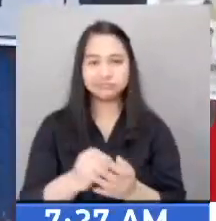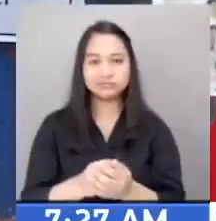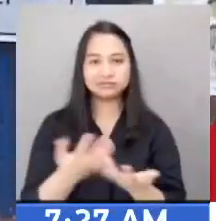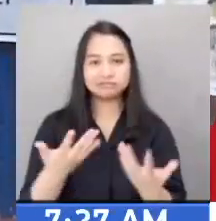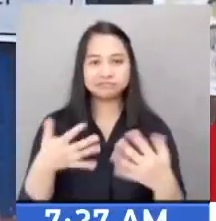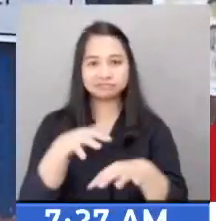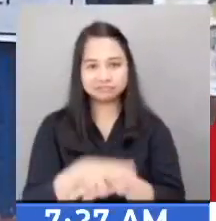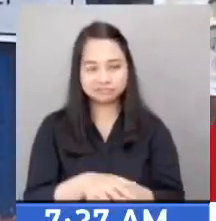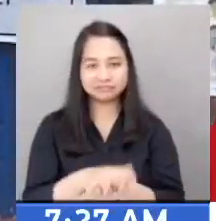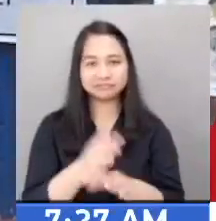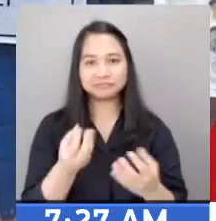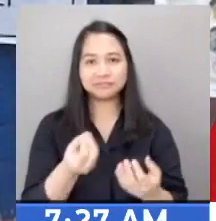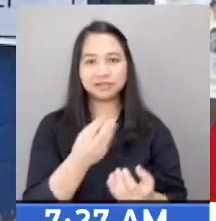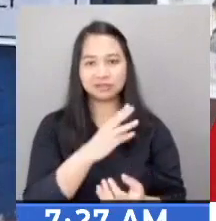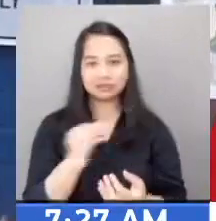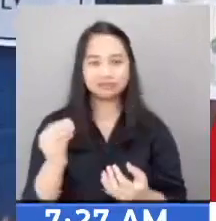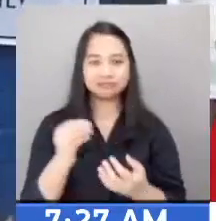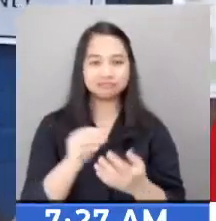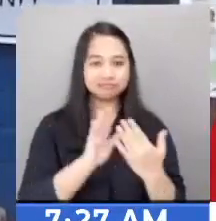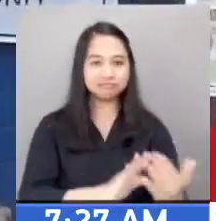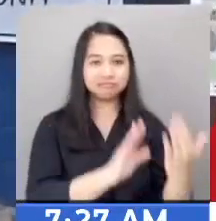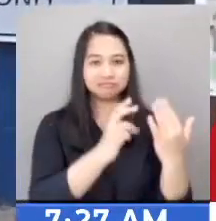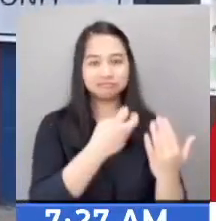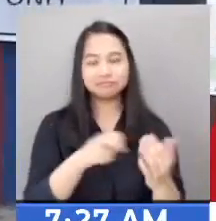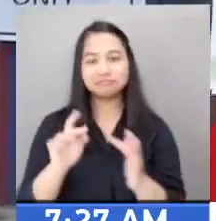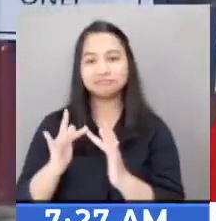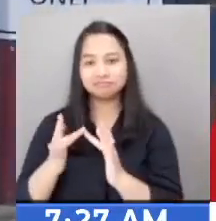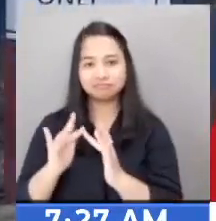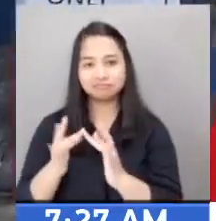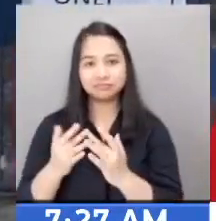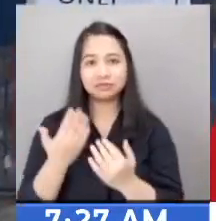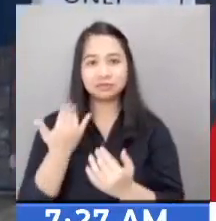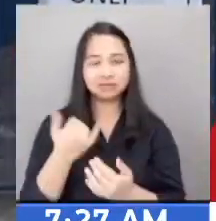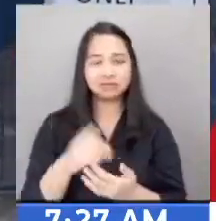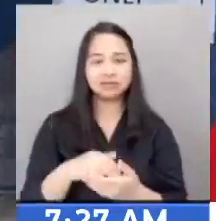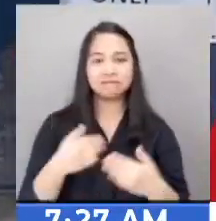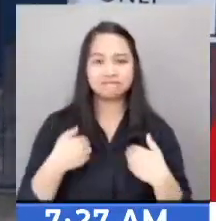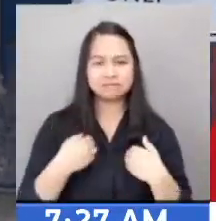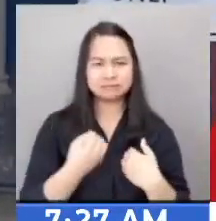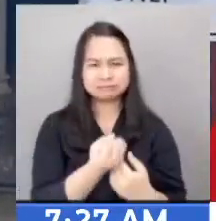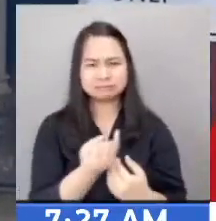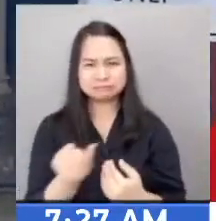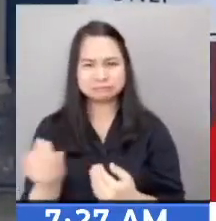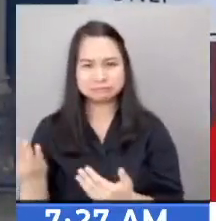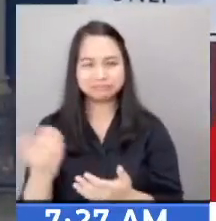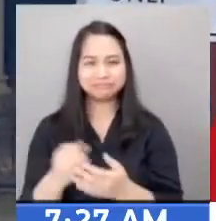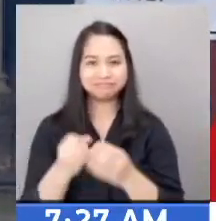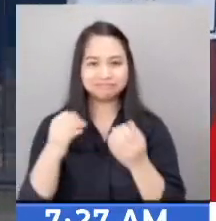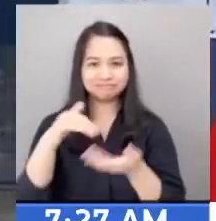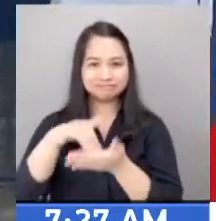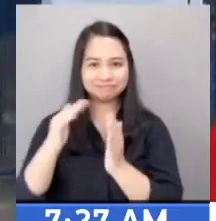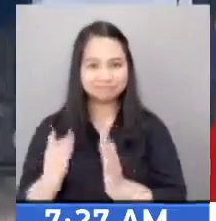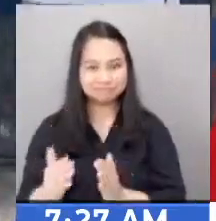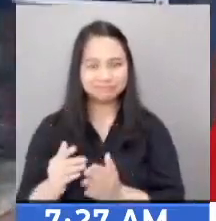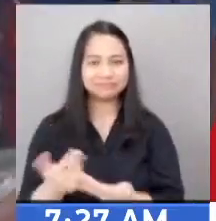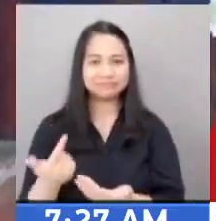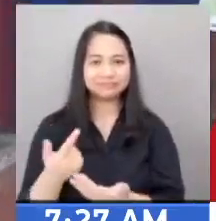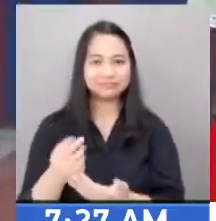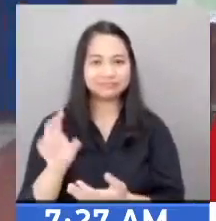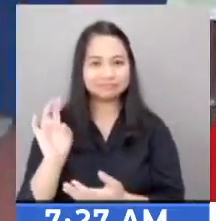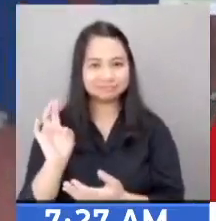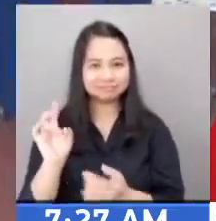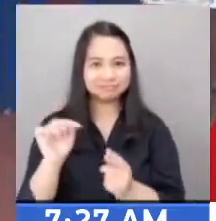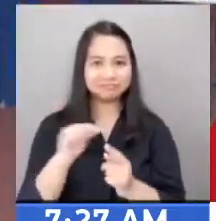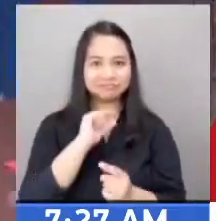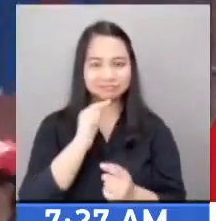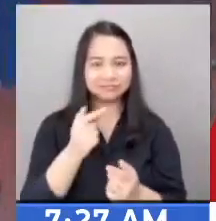Nasa 18,795 po mga estudyante rito mula grade 7 hanggang grade 12. May morning shift yan at meron ding